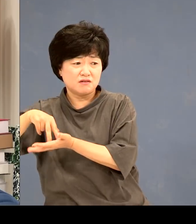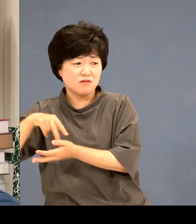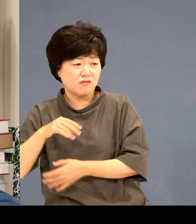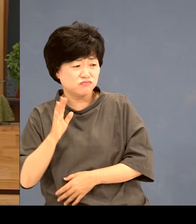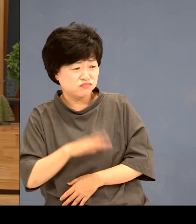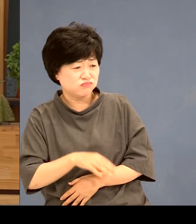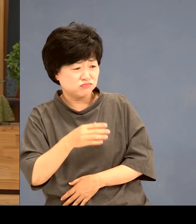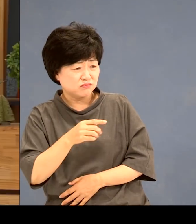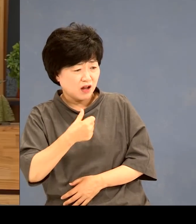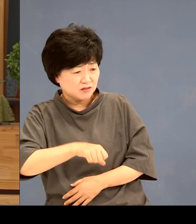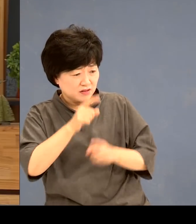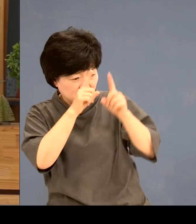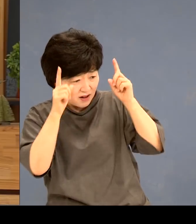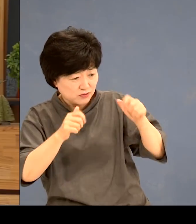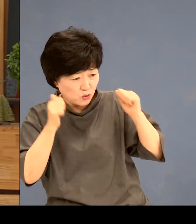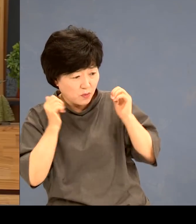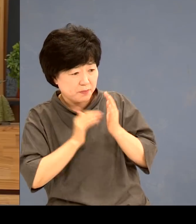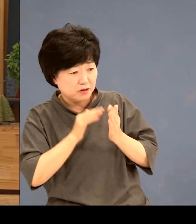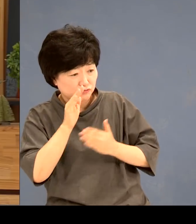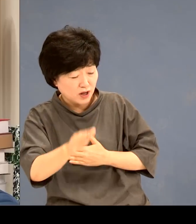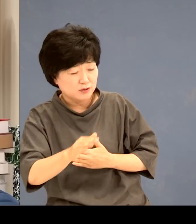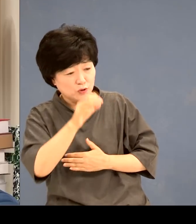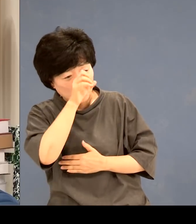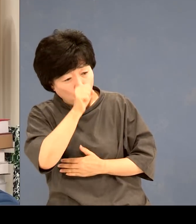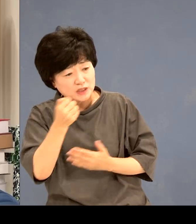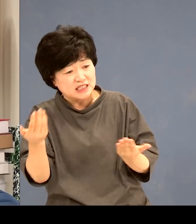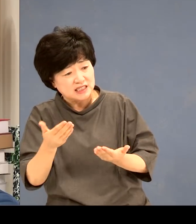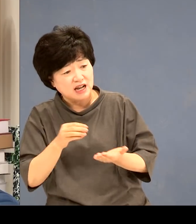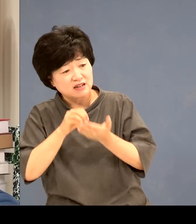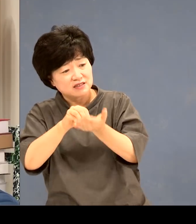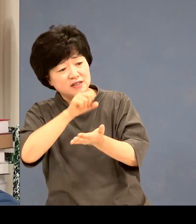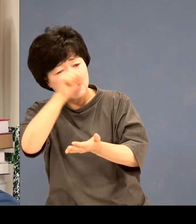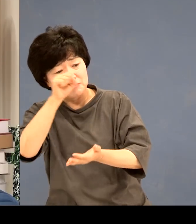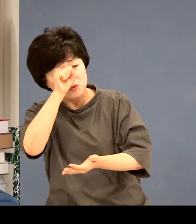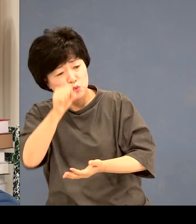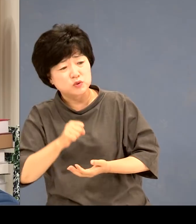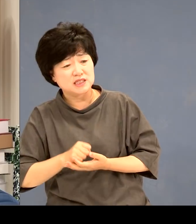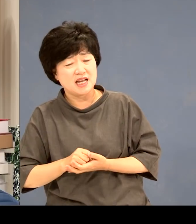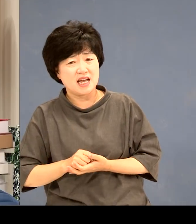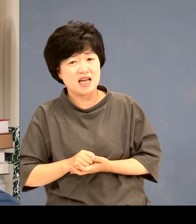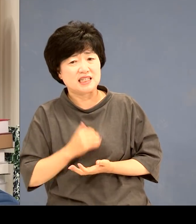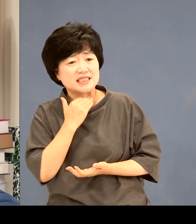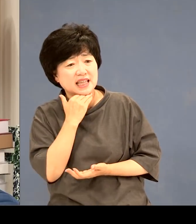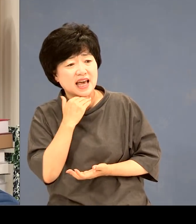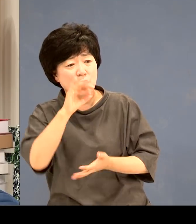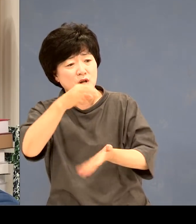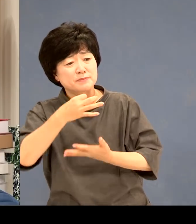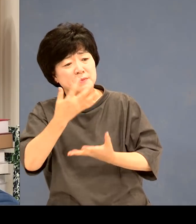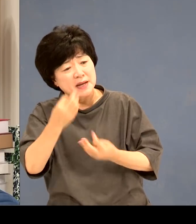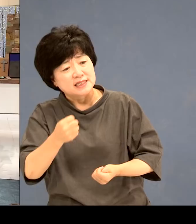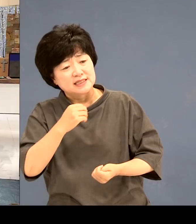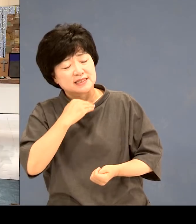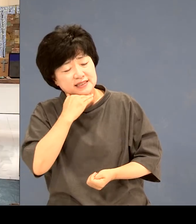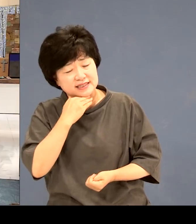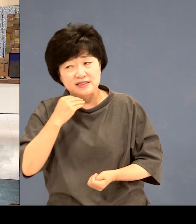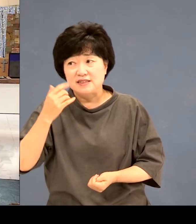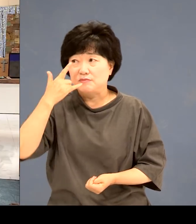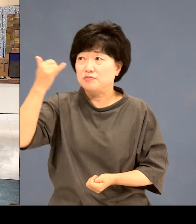자격증 취득해서 네. 좋은 직장 잡고 이렇게 그런 삶을 살기를 원하셨는데 예수님께 빠져서